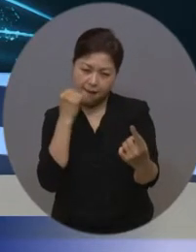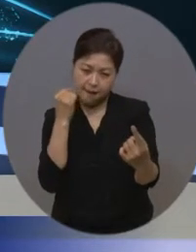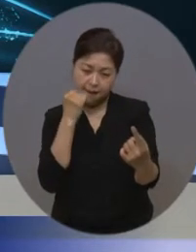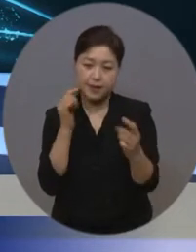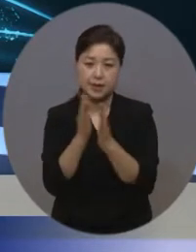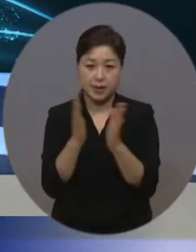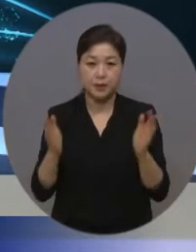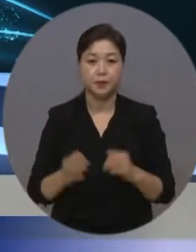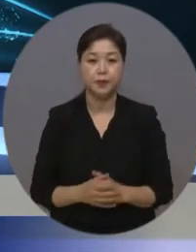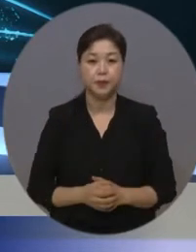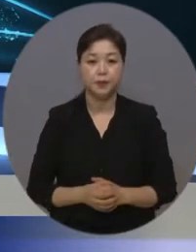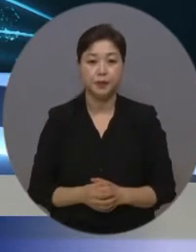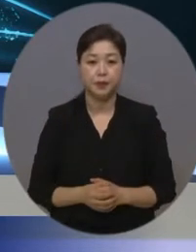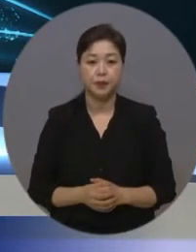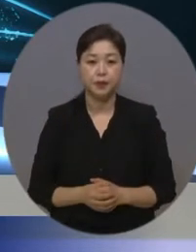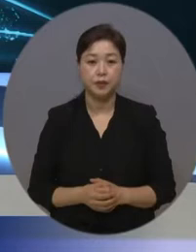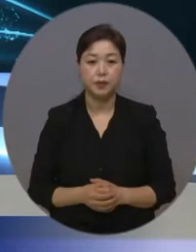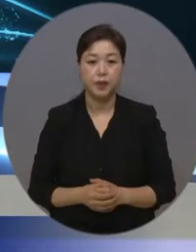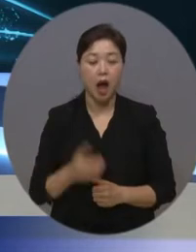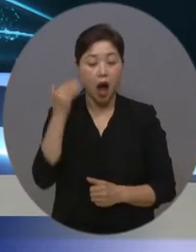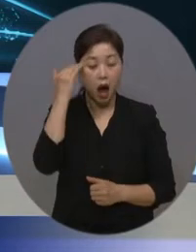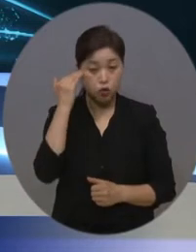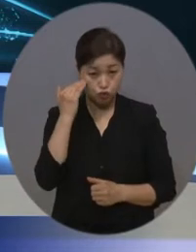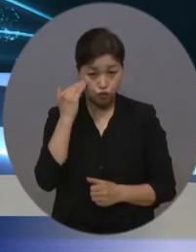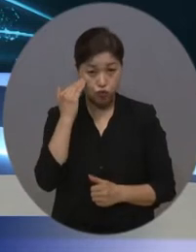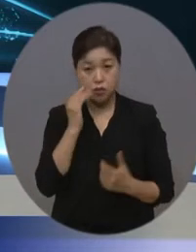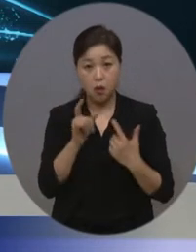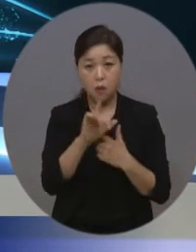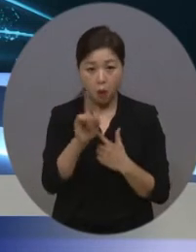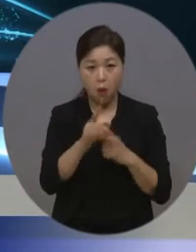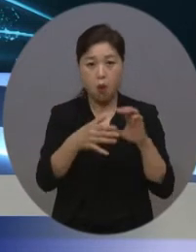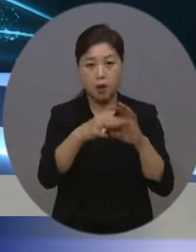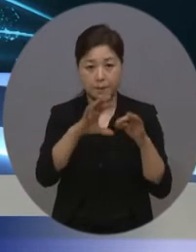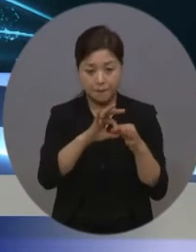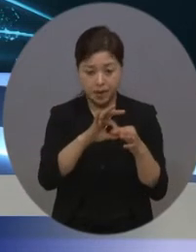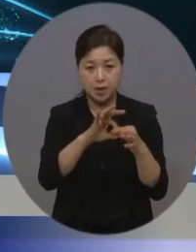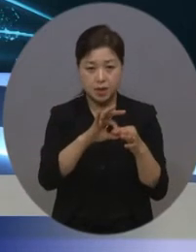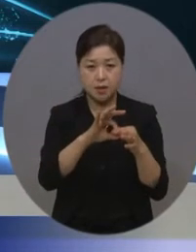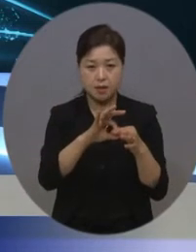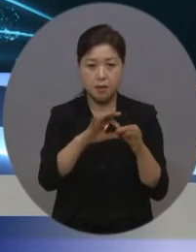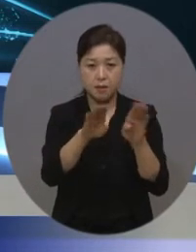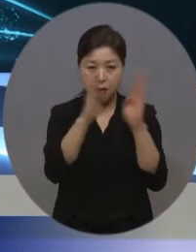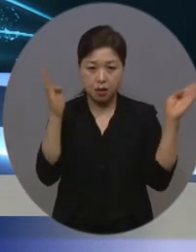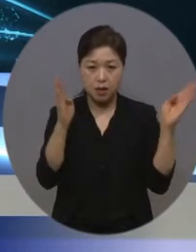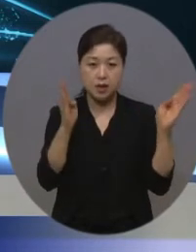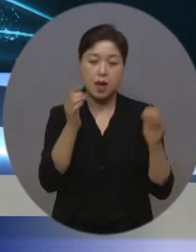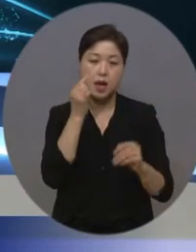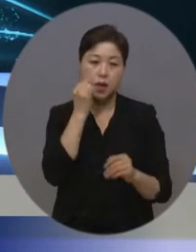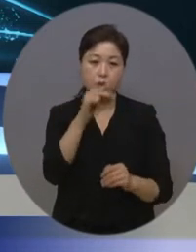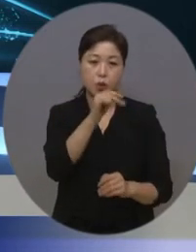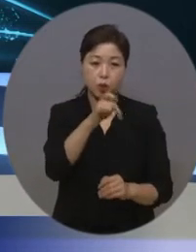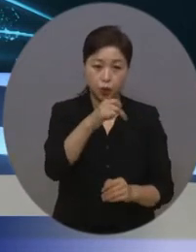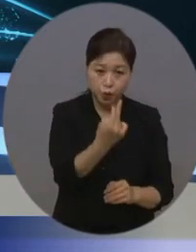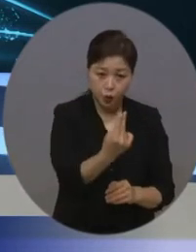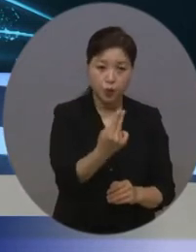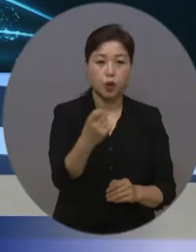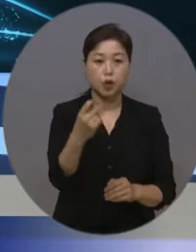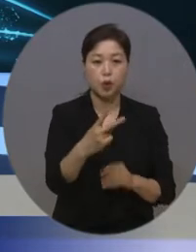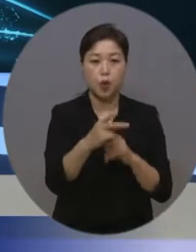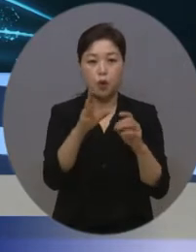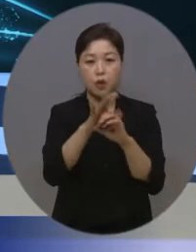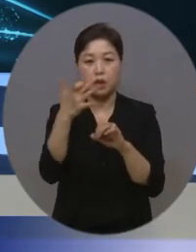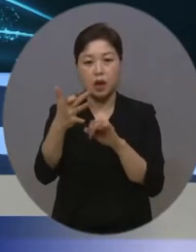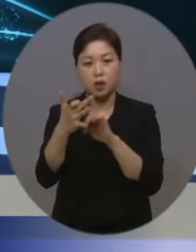조치가 시행 됐는데요 우리나라뿐만 아니라 올림픽 개최지인 일본의 도쿄와 고 날고 청정국 으로 불렸던